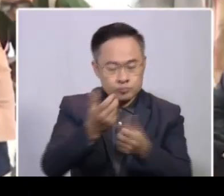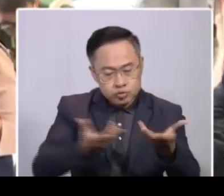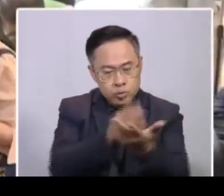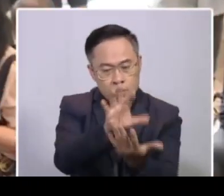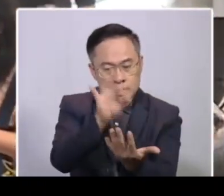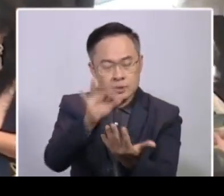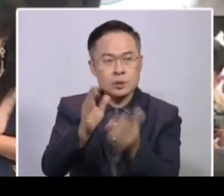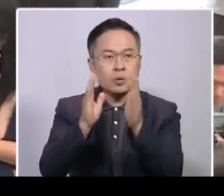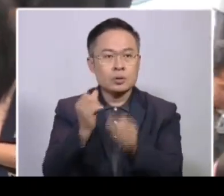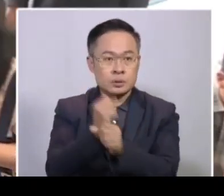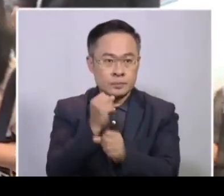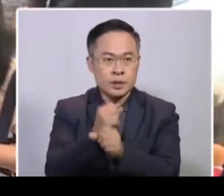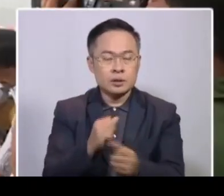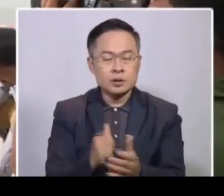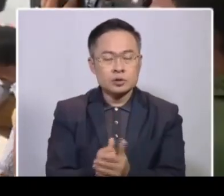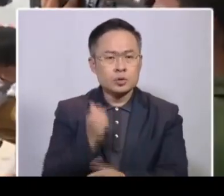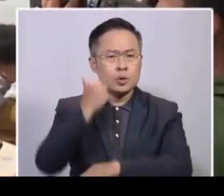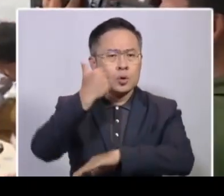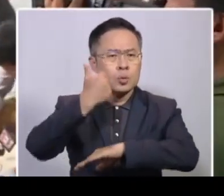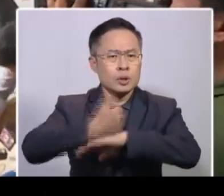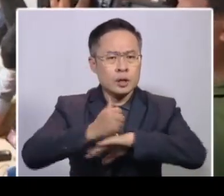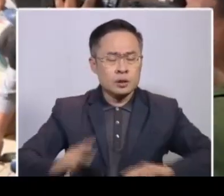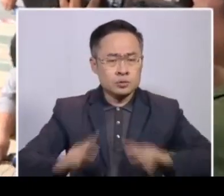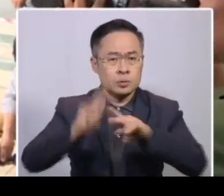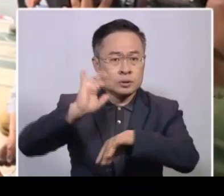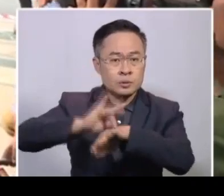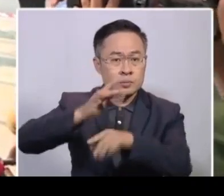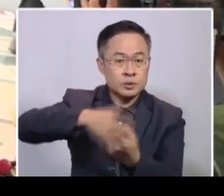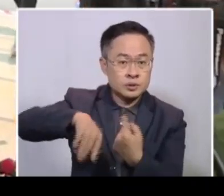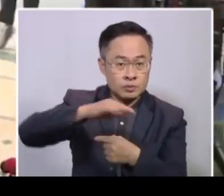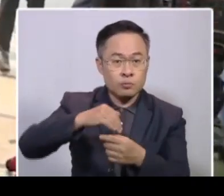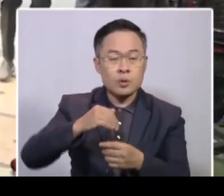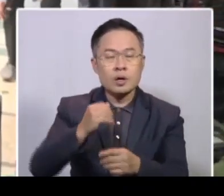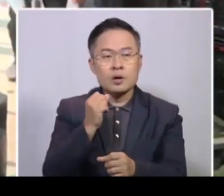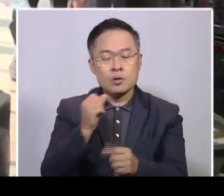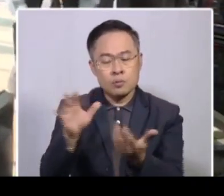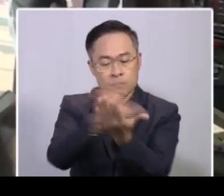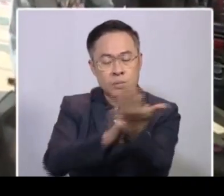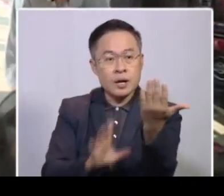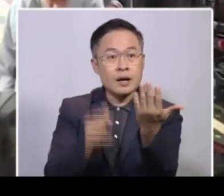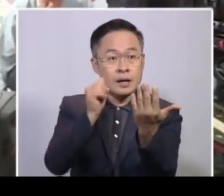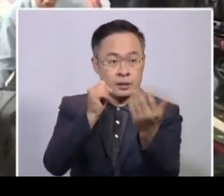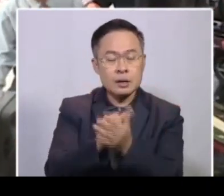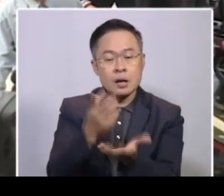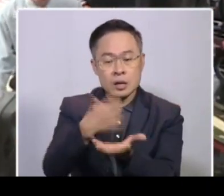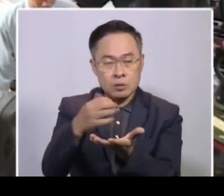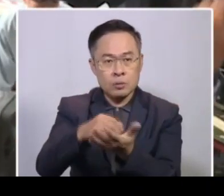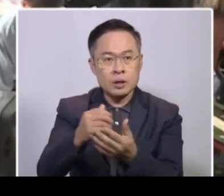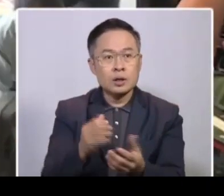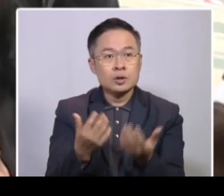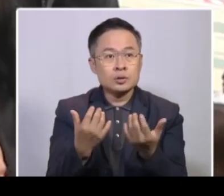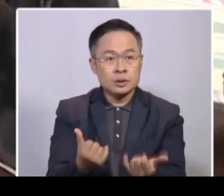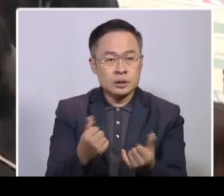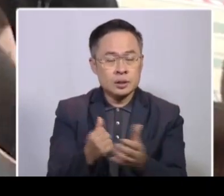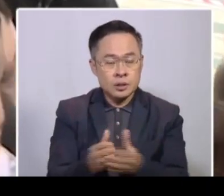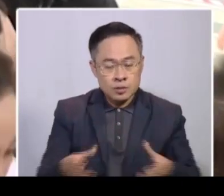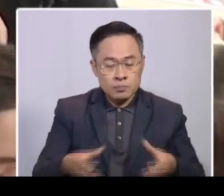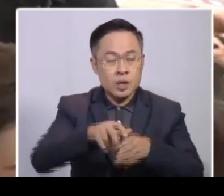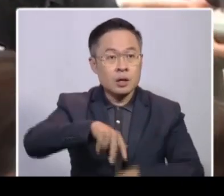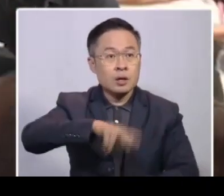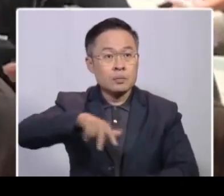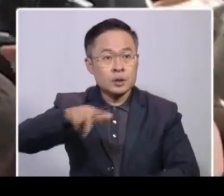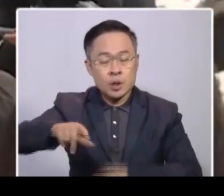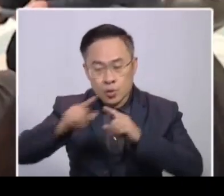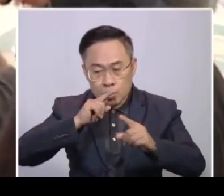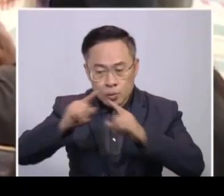ไว้ด้านนายวราวุธศิลปะอาชารัฐมนตรีว่าการกระทรวงทรัพยากรธรรมชาติและสิ่งแวดล้อมเผยว่าพรรคเพื่อไทยนั้นยังไม่ได้มีการแจ้งเ